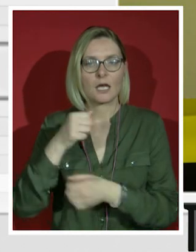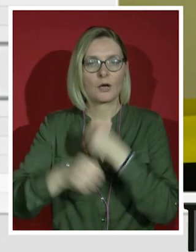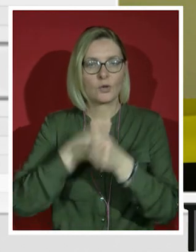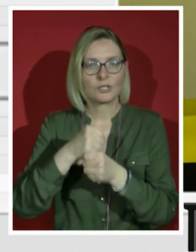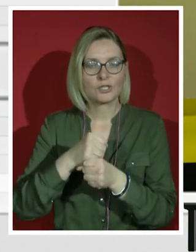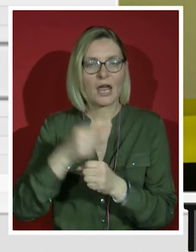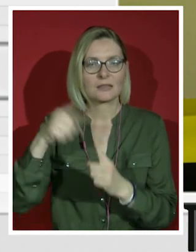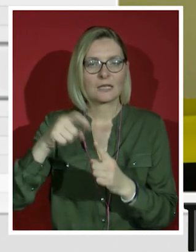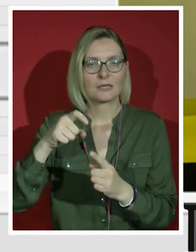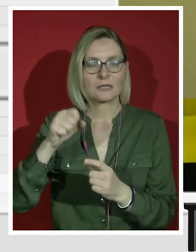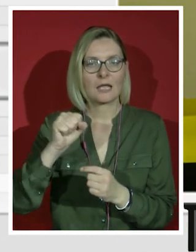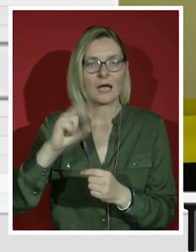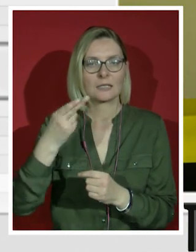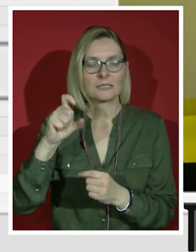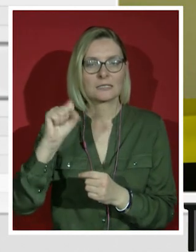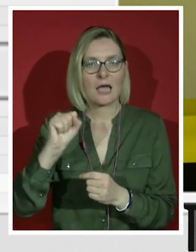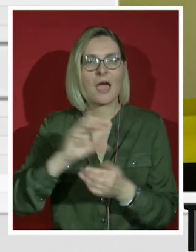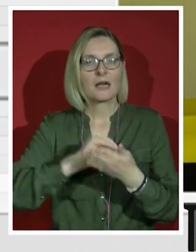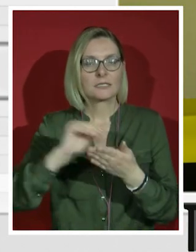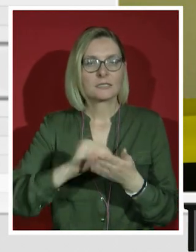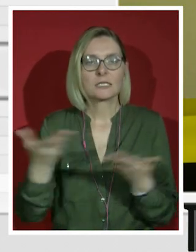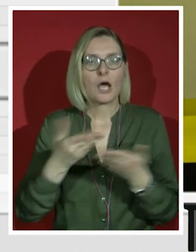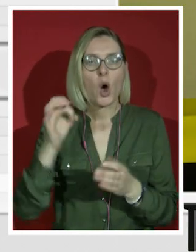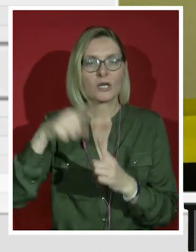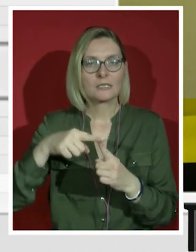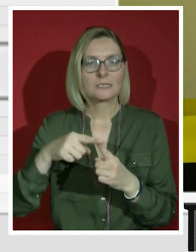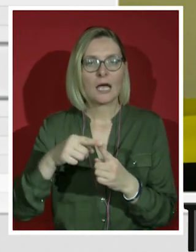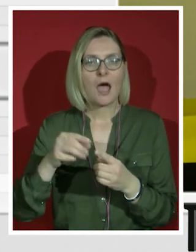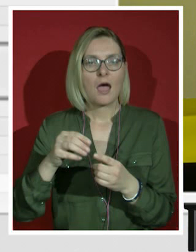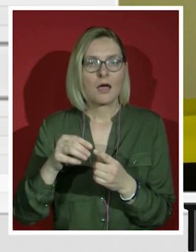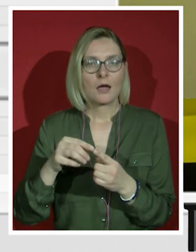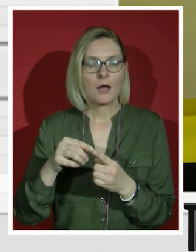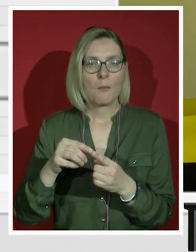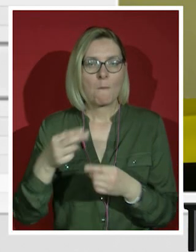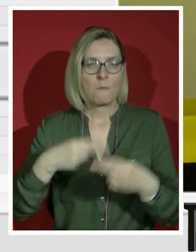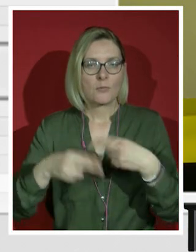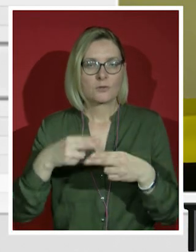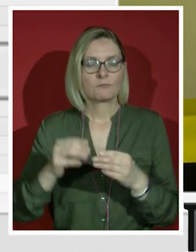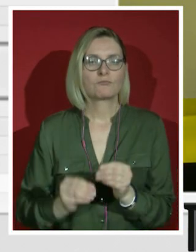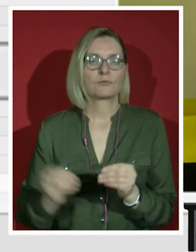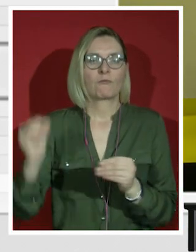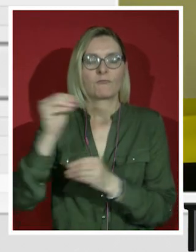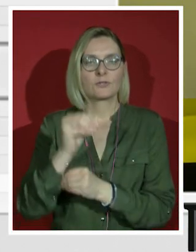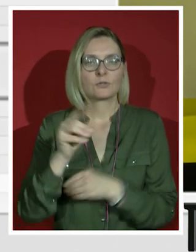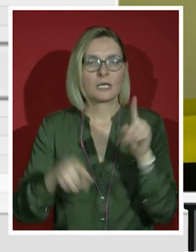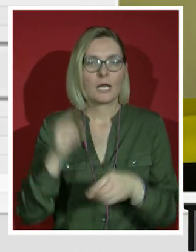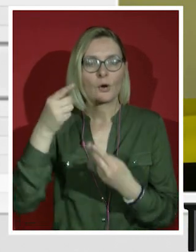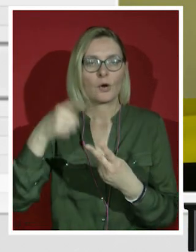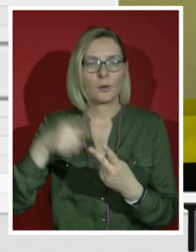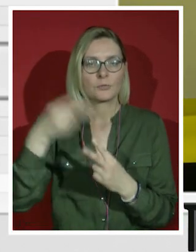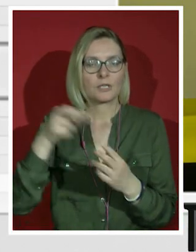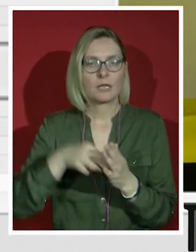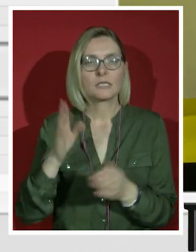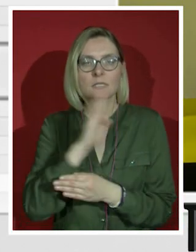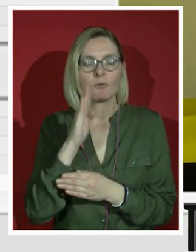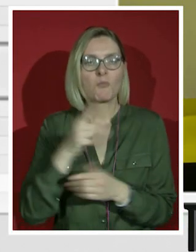такси за регистрација како органски производители се високи, што некои пчелари се двоумат дали